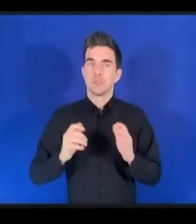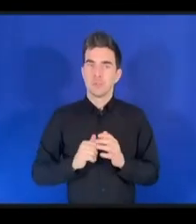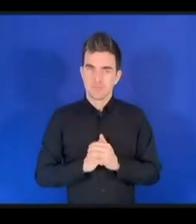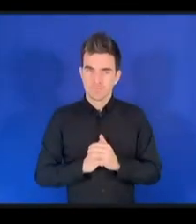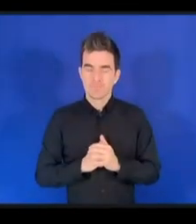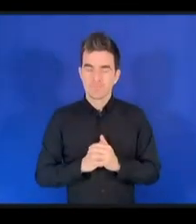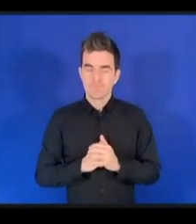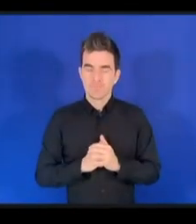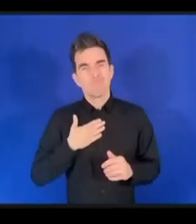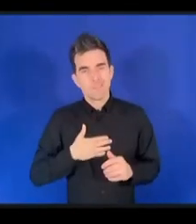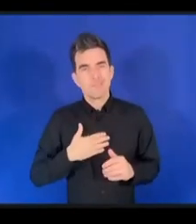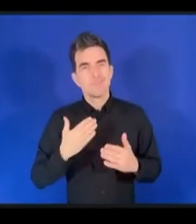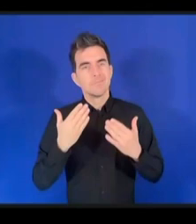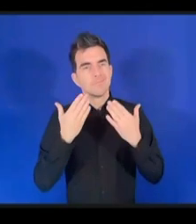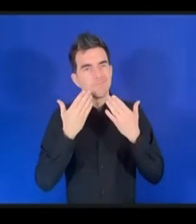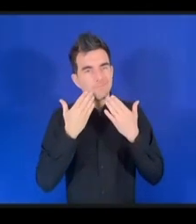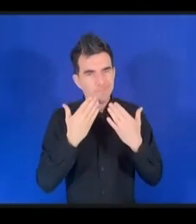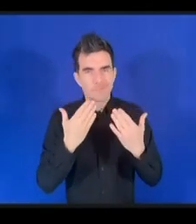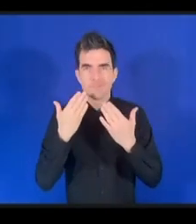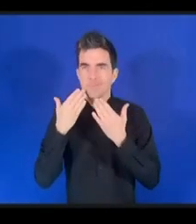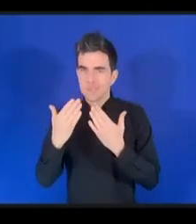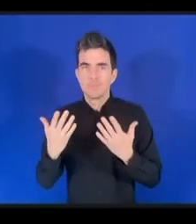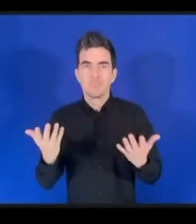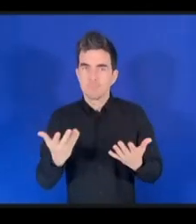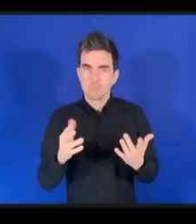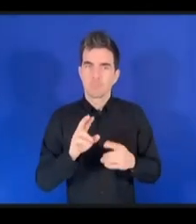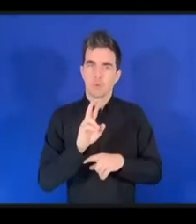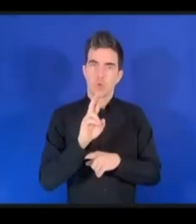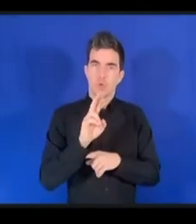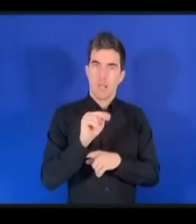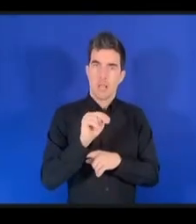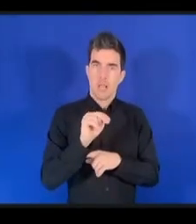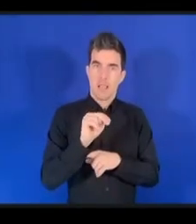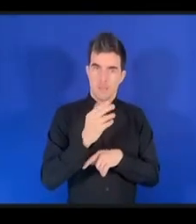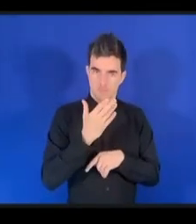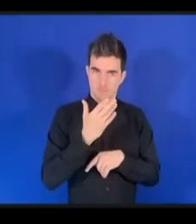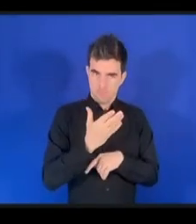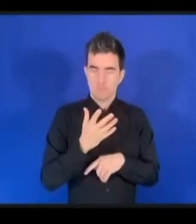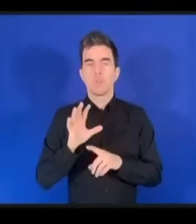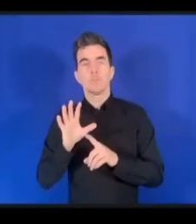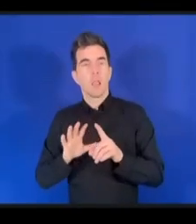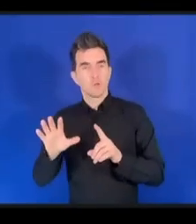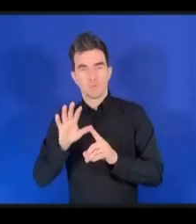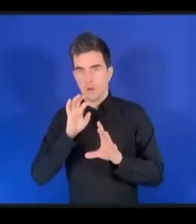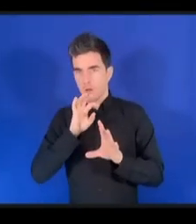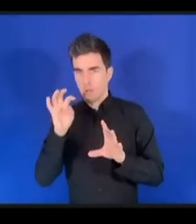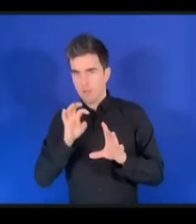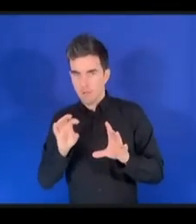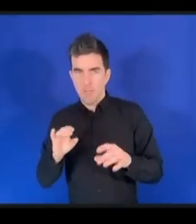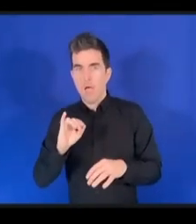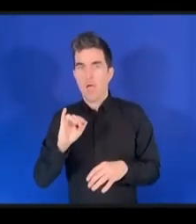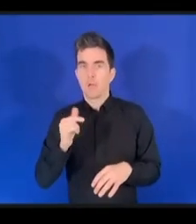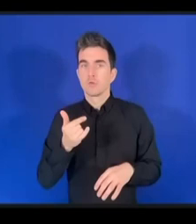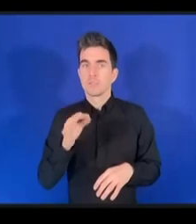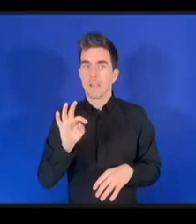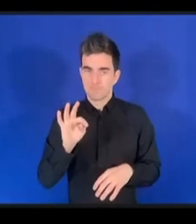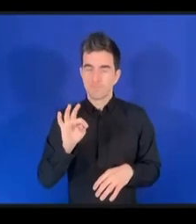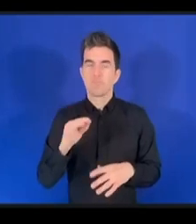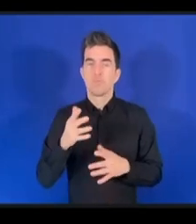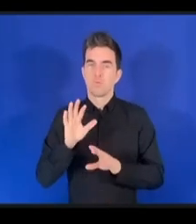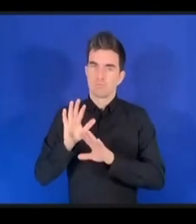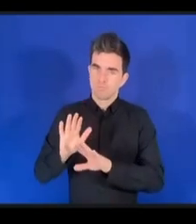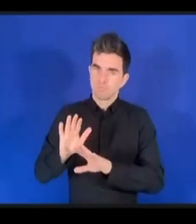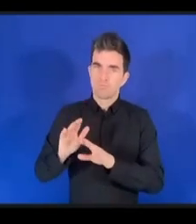成功裏に運営をいただきました国際連合をはじめ、 国内外の IGF 関係